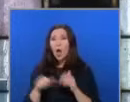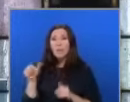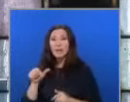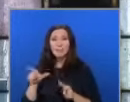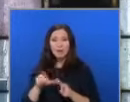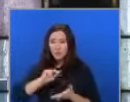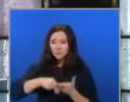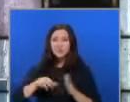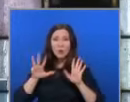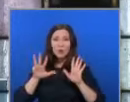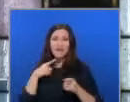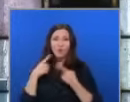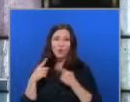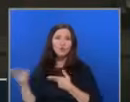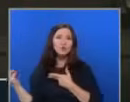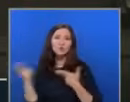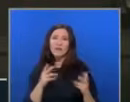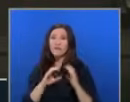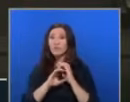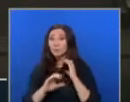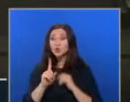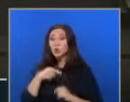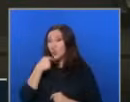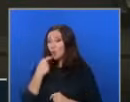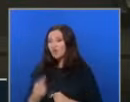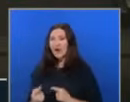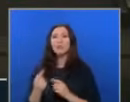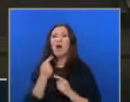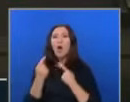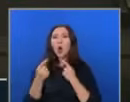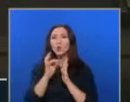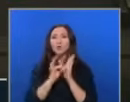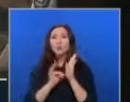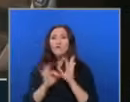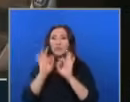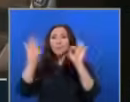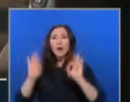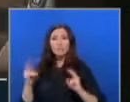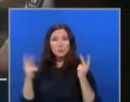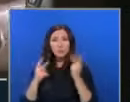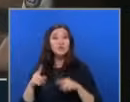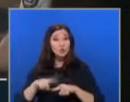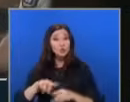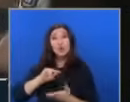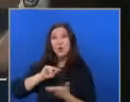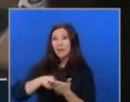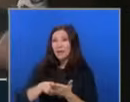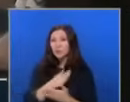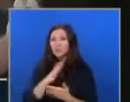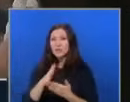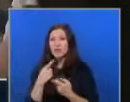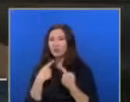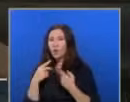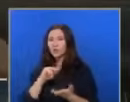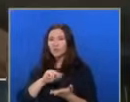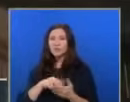е подписала 9 договора за доставка на автобусите, които отговарят на условията по рамковото споразумение. Съдът дори отбеляза, че последният